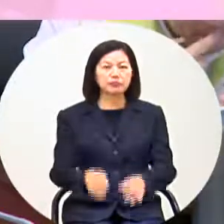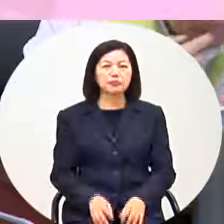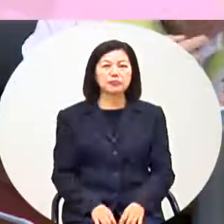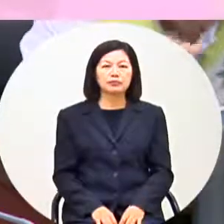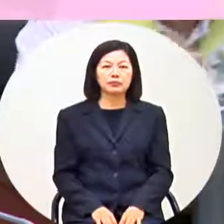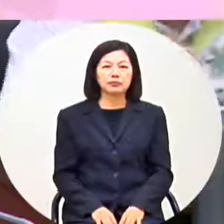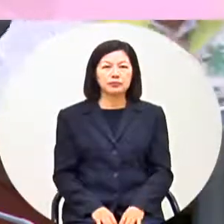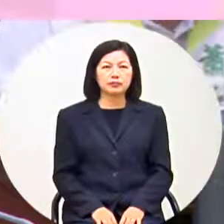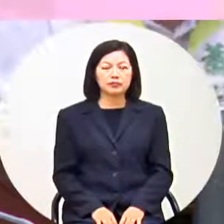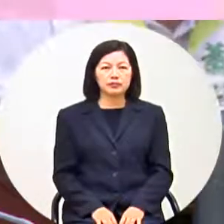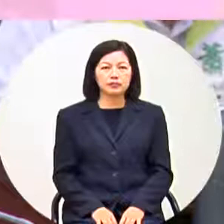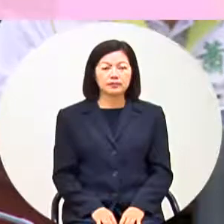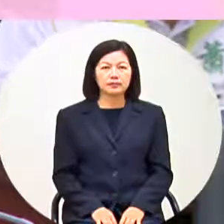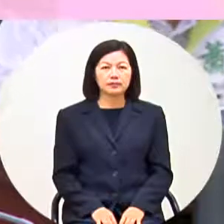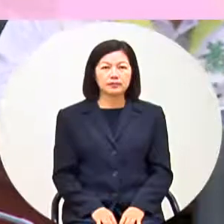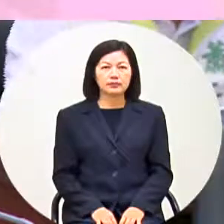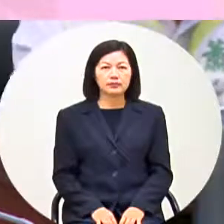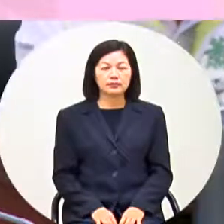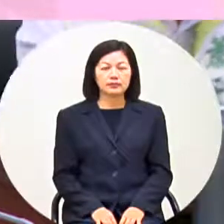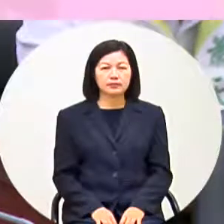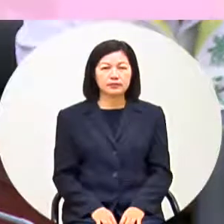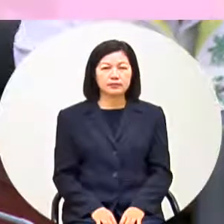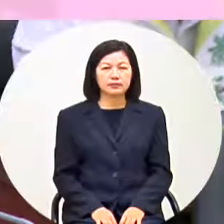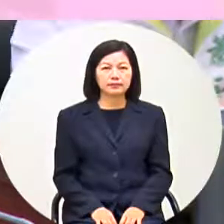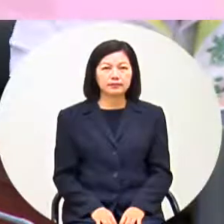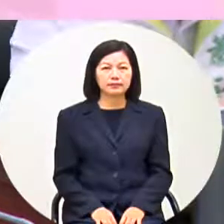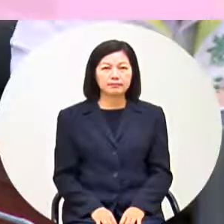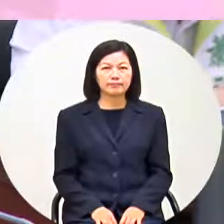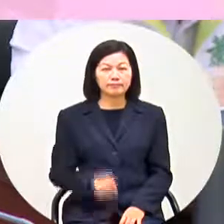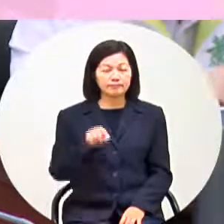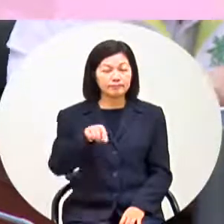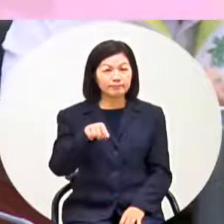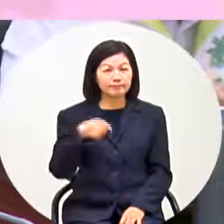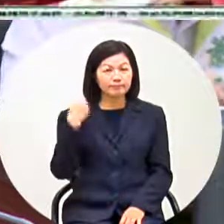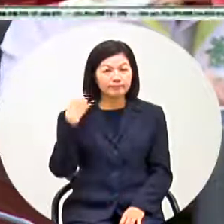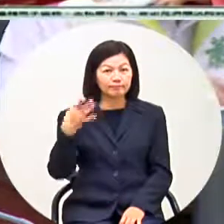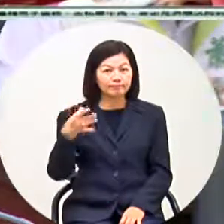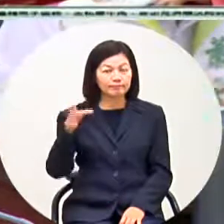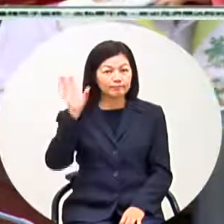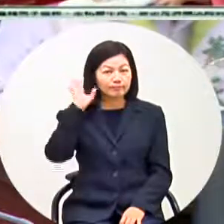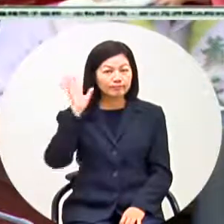那这个有一个新闻的影片，来请播放。